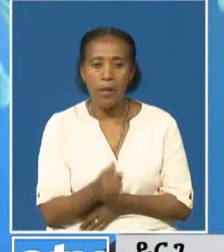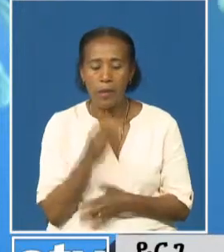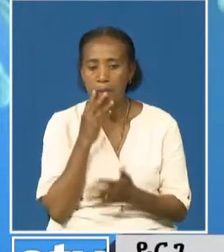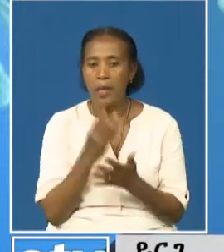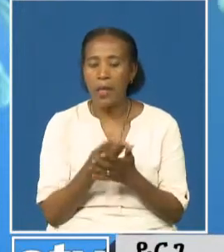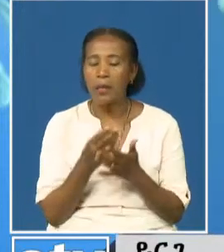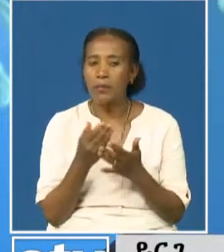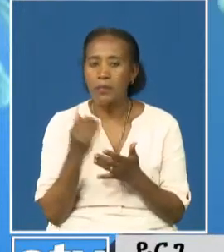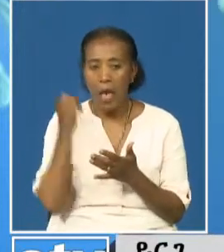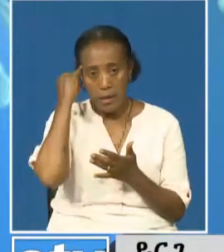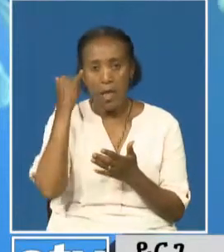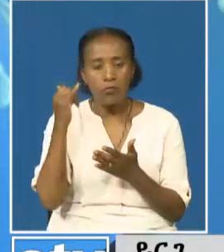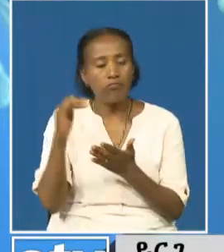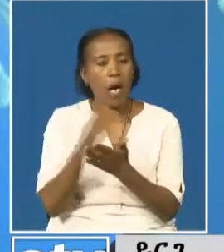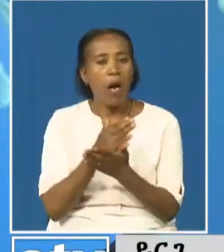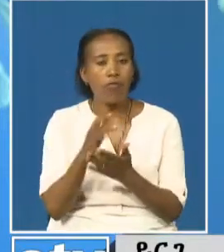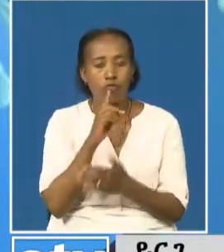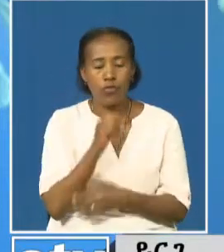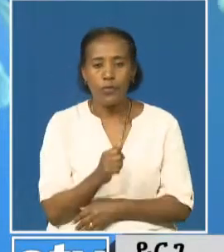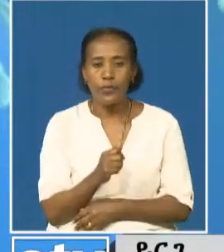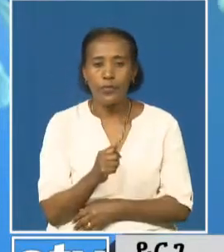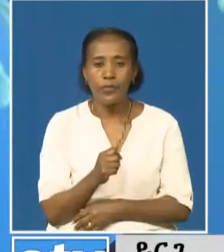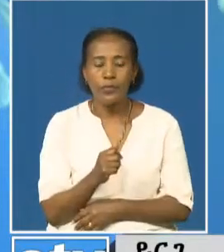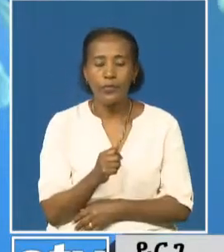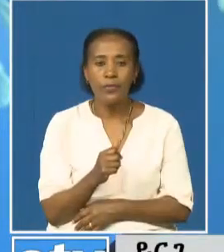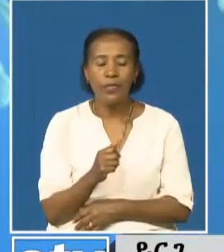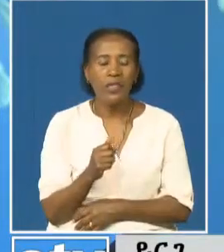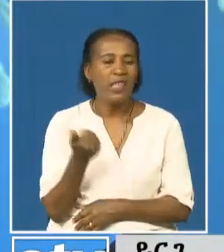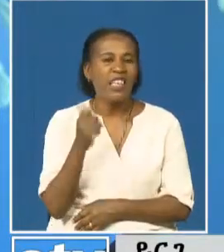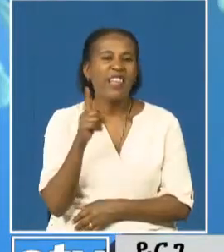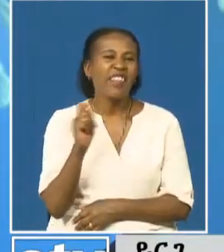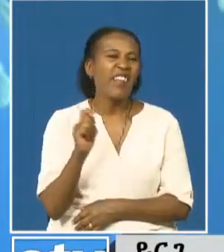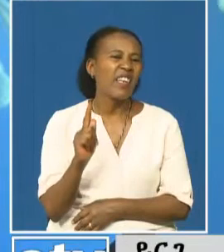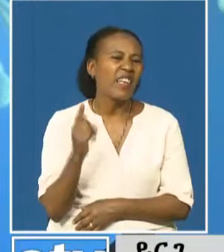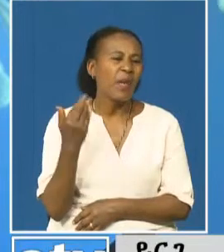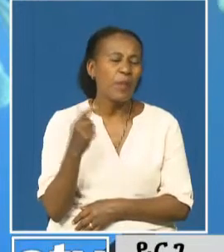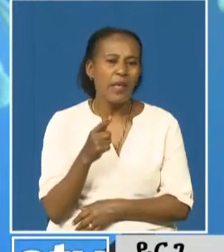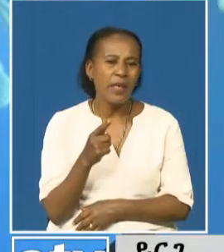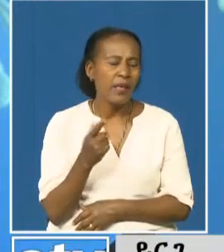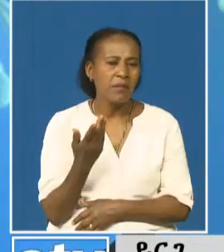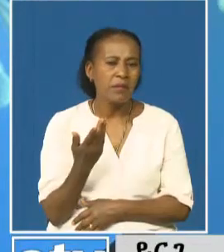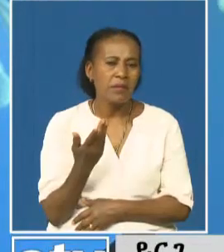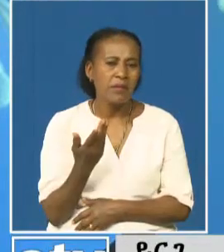መልካም እሺ ሐሳቦትን ያካፍሉ እንደ ነበር